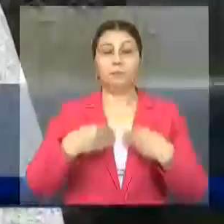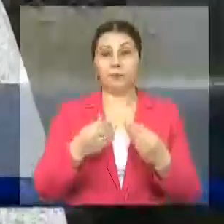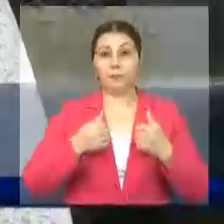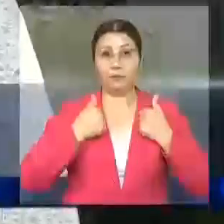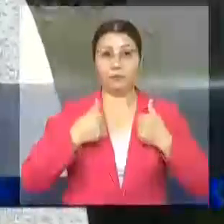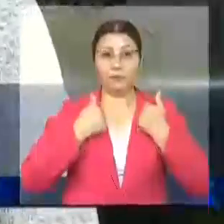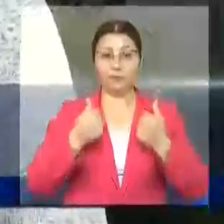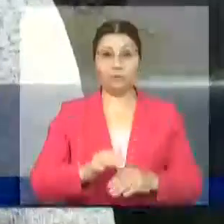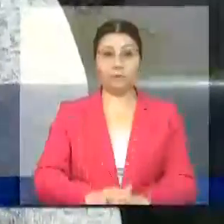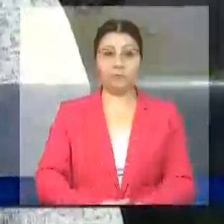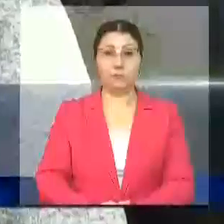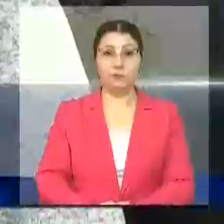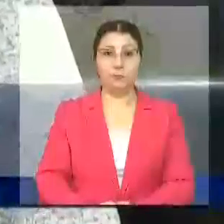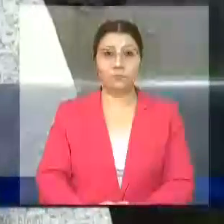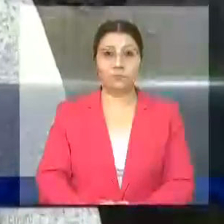тұрсамыз. Енді